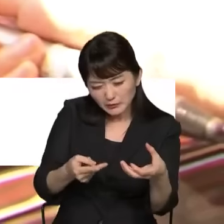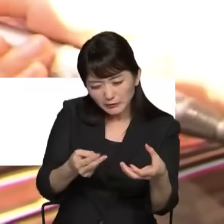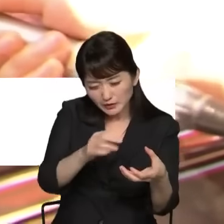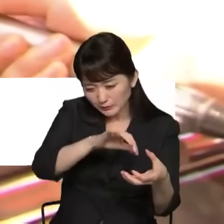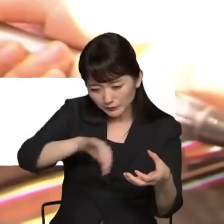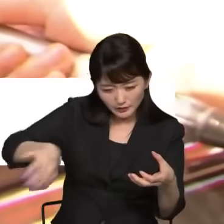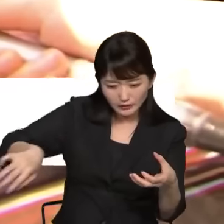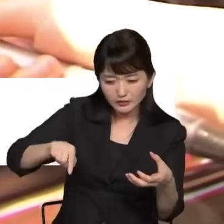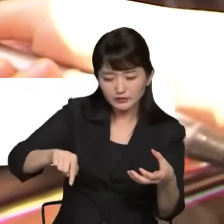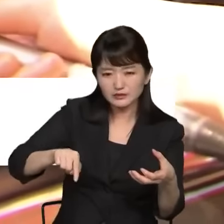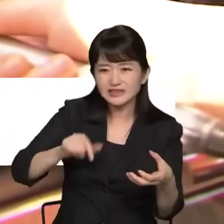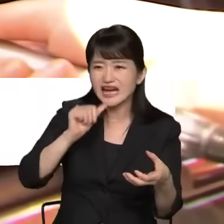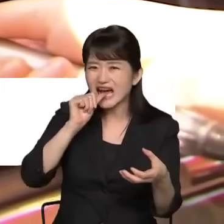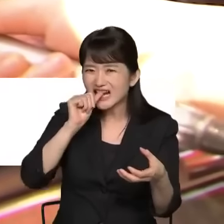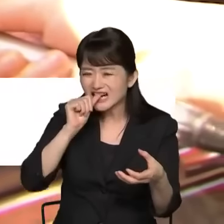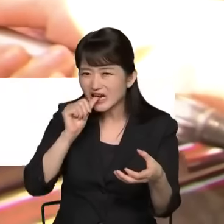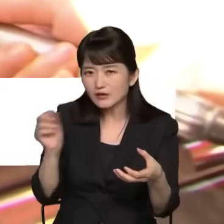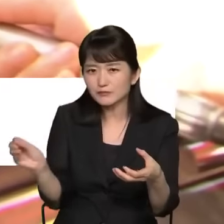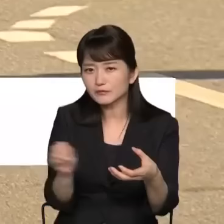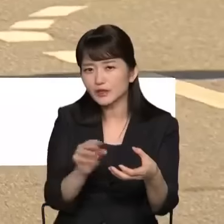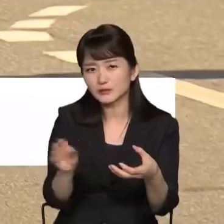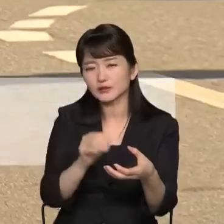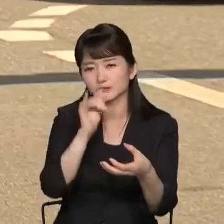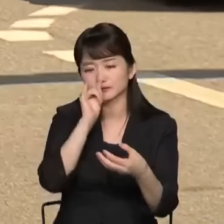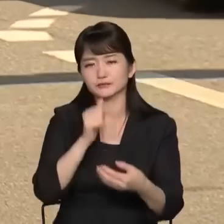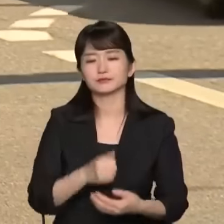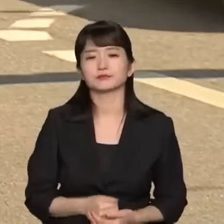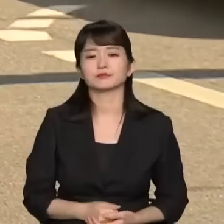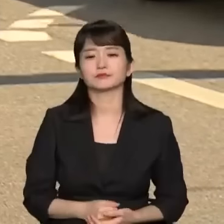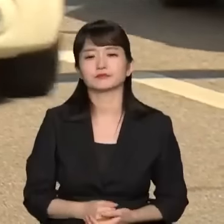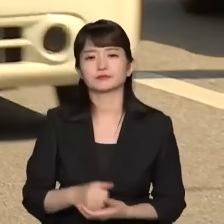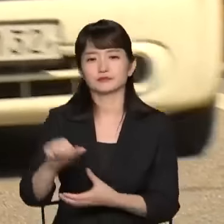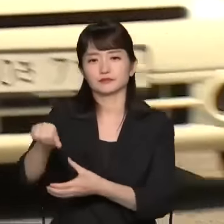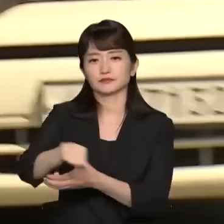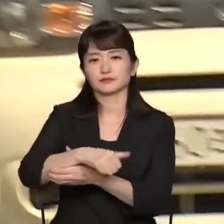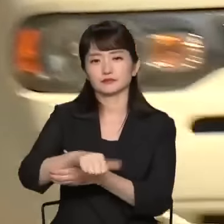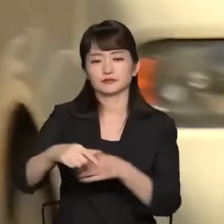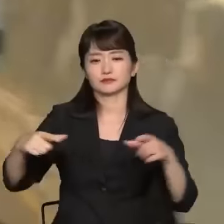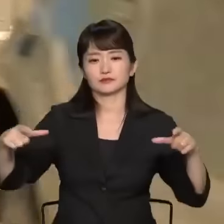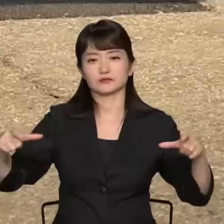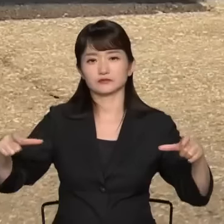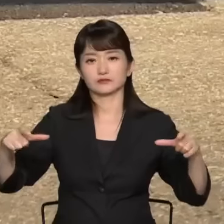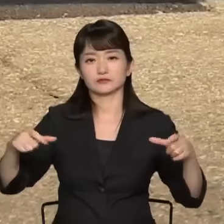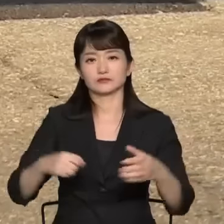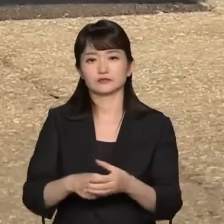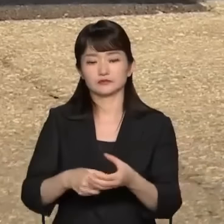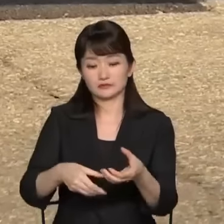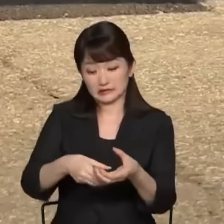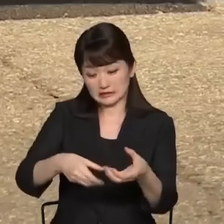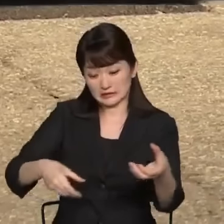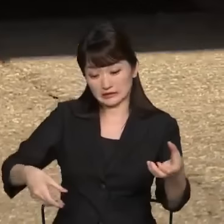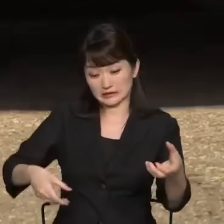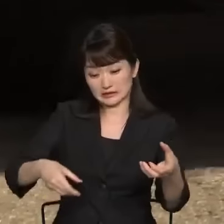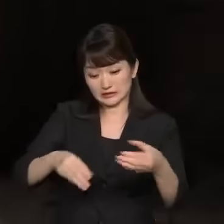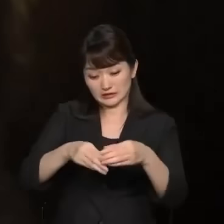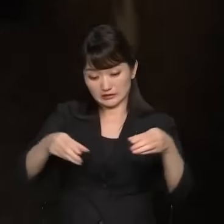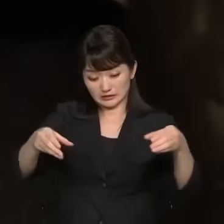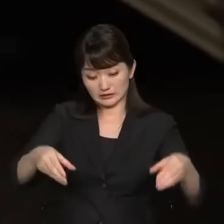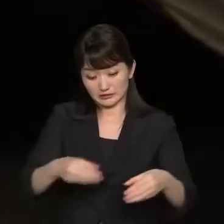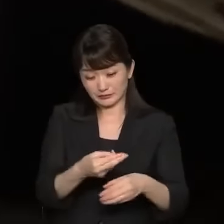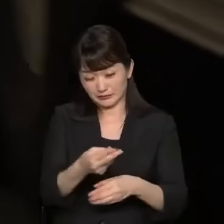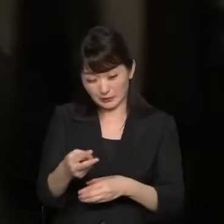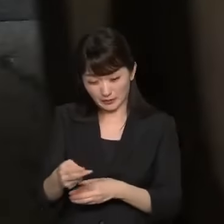걷어냈고 거기다가 이제 철근되고 있더라고. 종로 오가역의 경우 오래된 하수 박스가 파손되면서